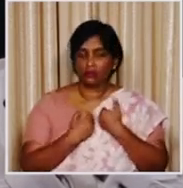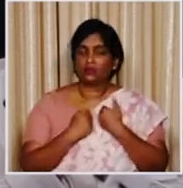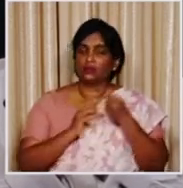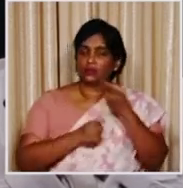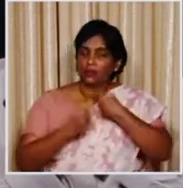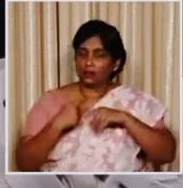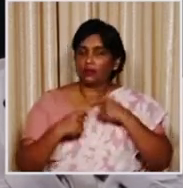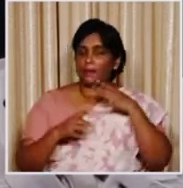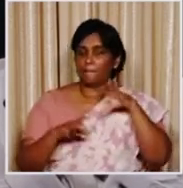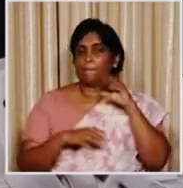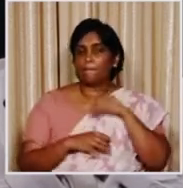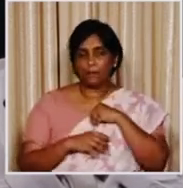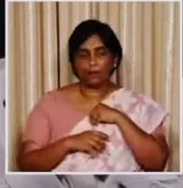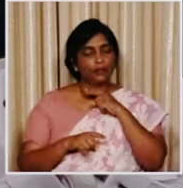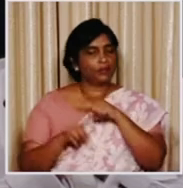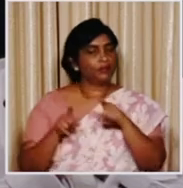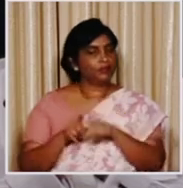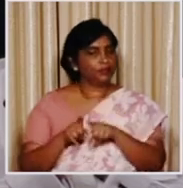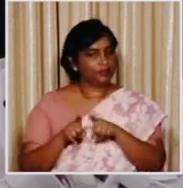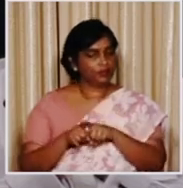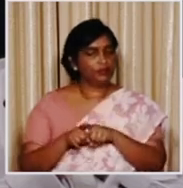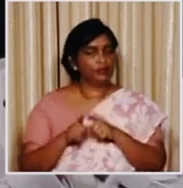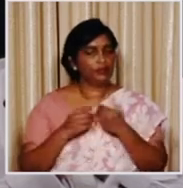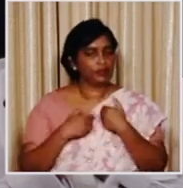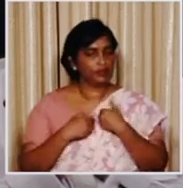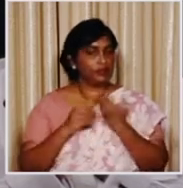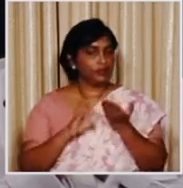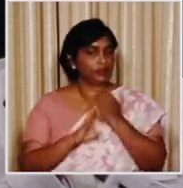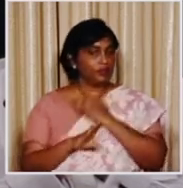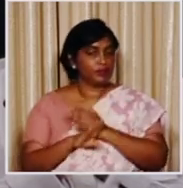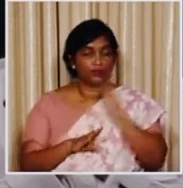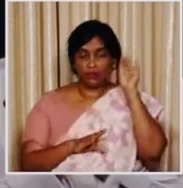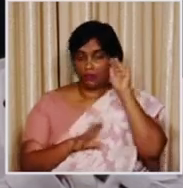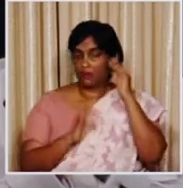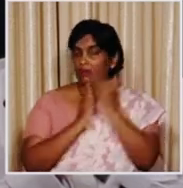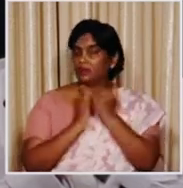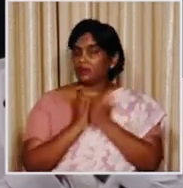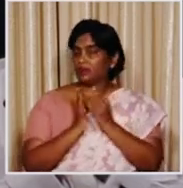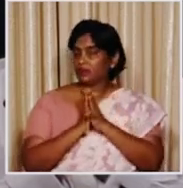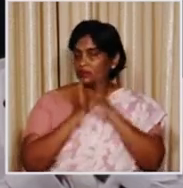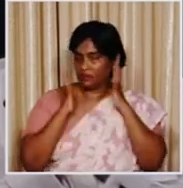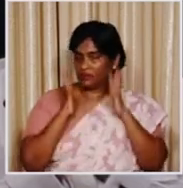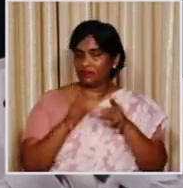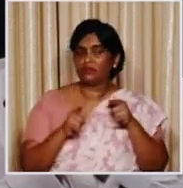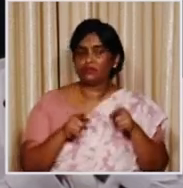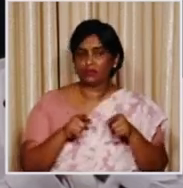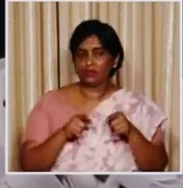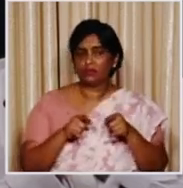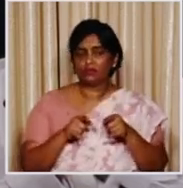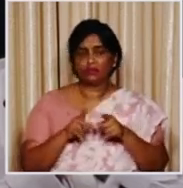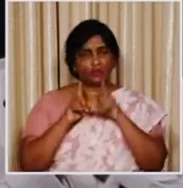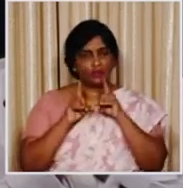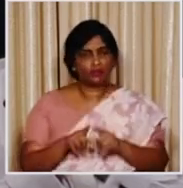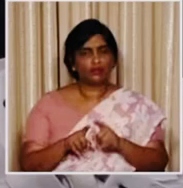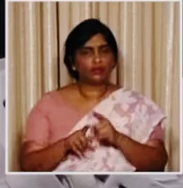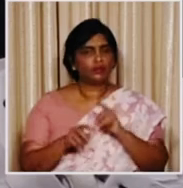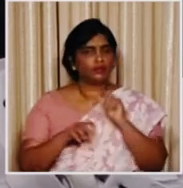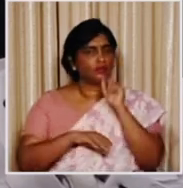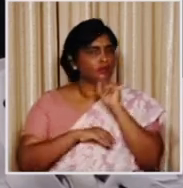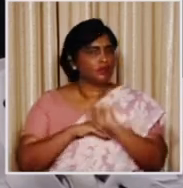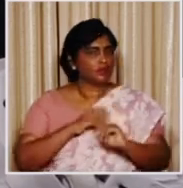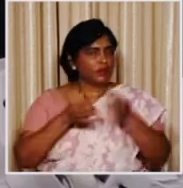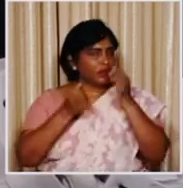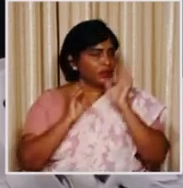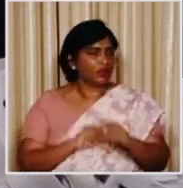කවුරුත් ඇවිල්ලා තියෙනවා ඉතින් ඒ වගේ අපි මීට කලින් දැනගත්ත කරුණු රාශියක් තියෙනවා මේ දැන් මේ වගේ